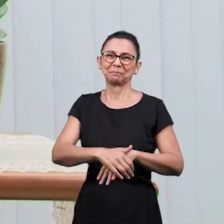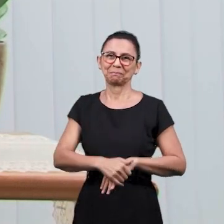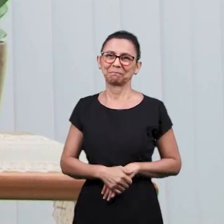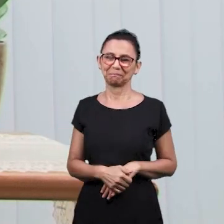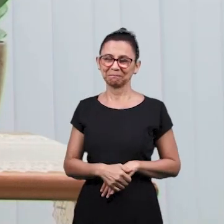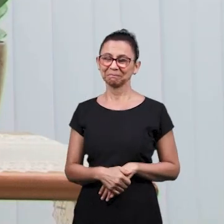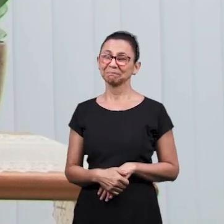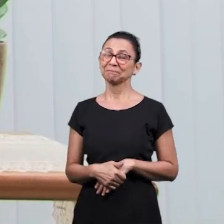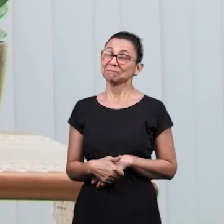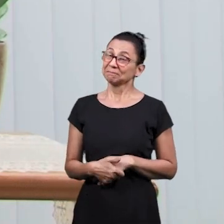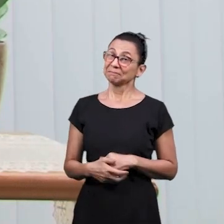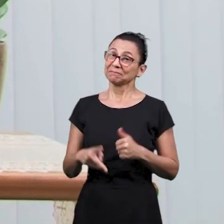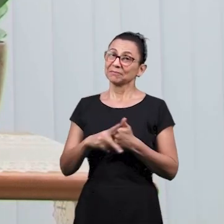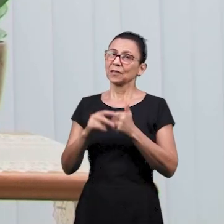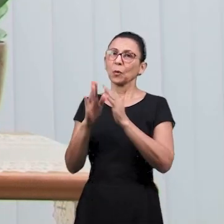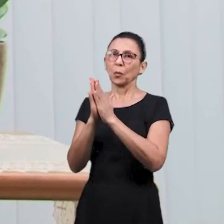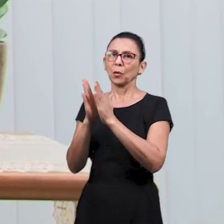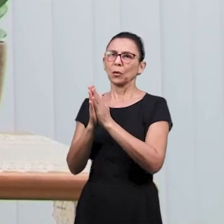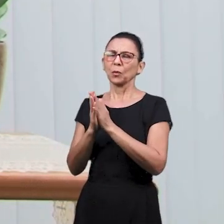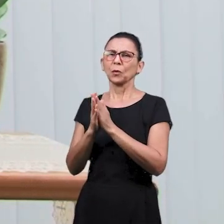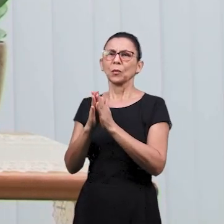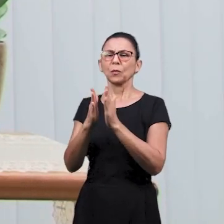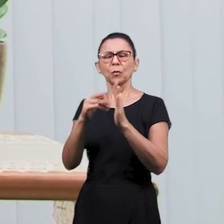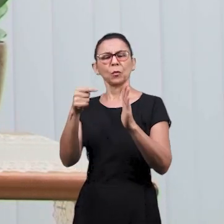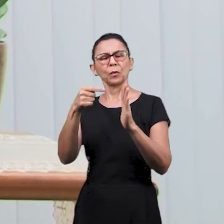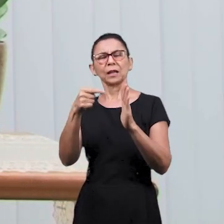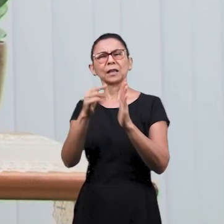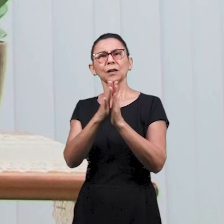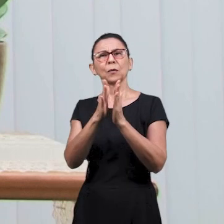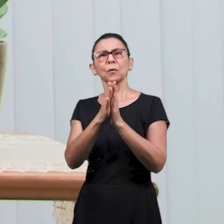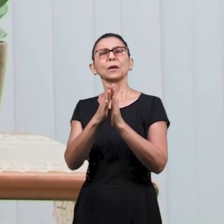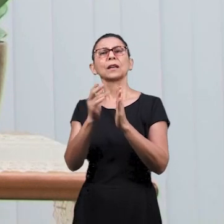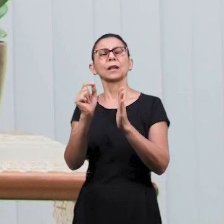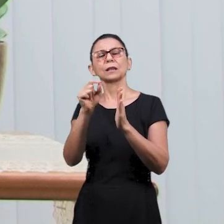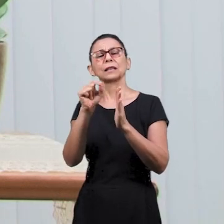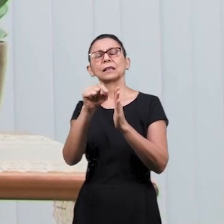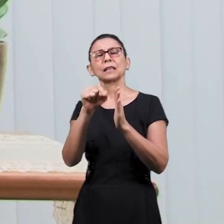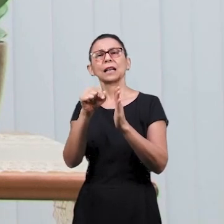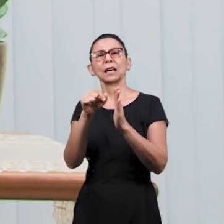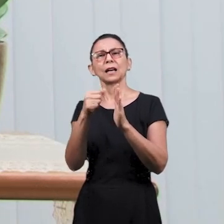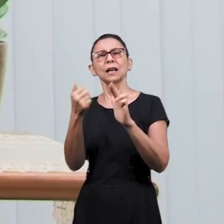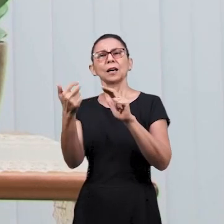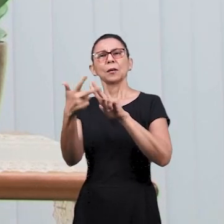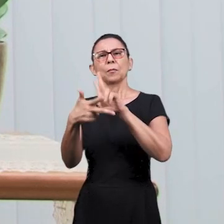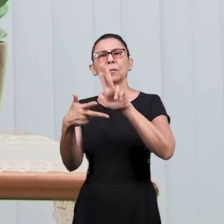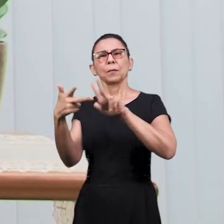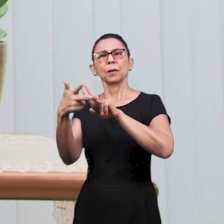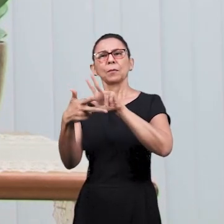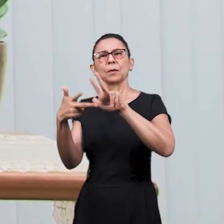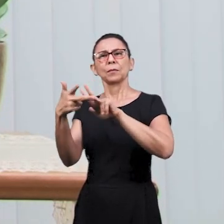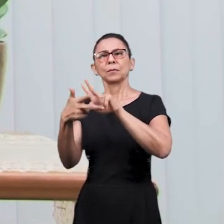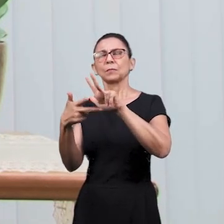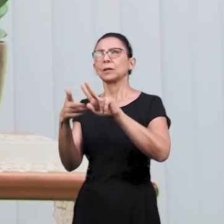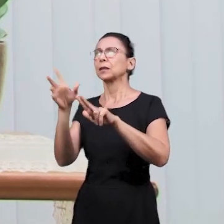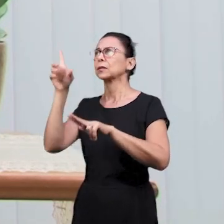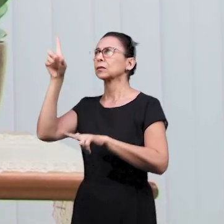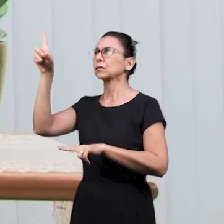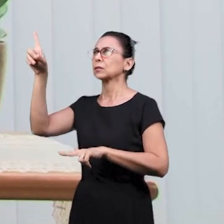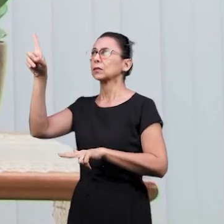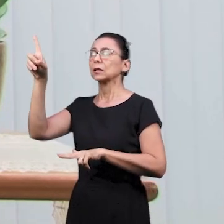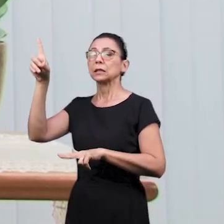которую он сказал, он произнес. И он произнес молитву. Молитва — это разговор с Богом,